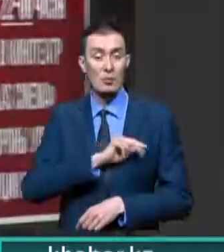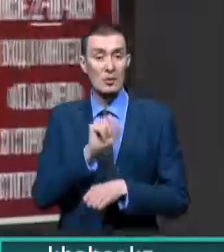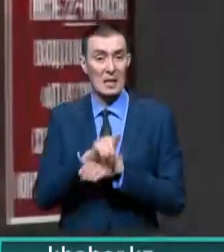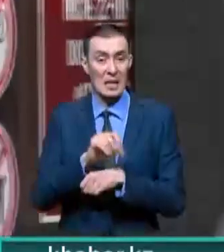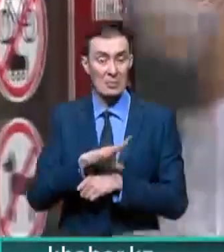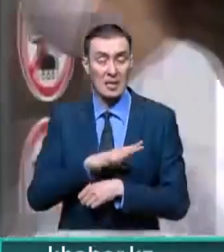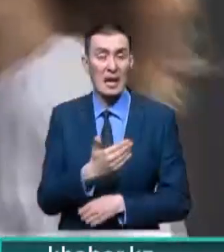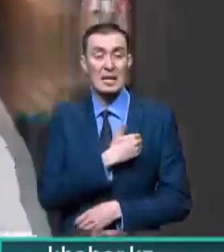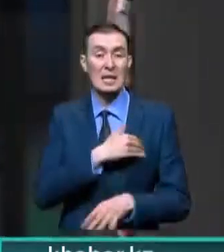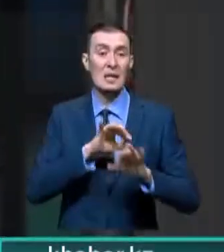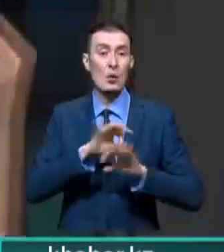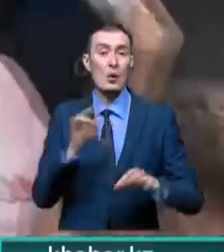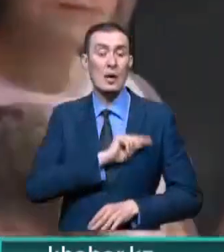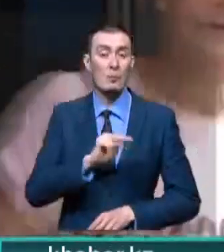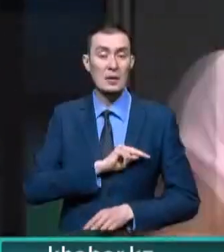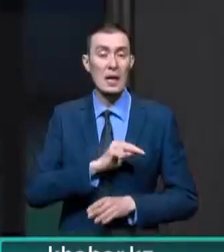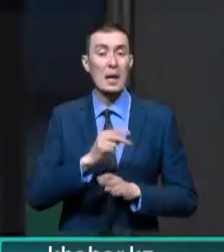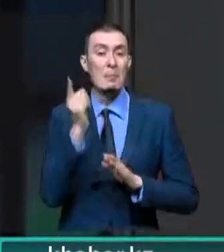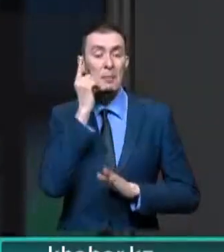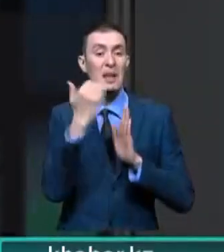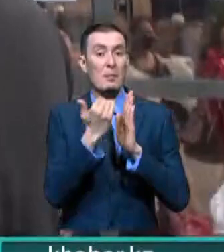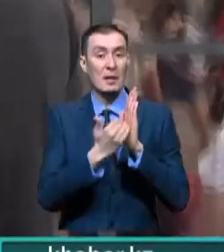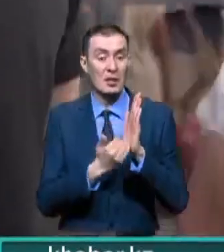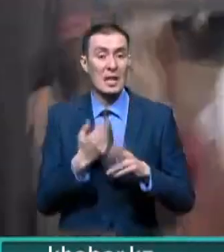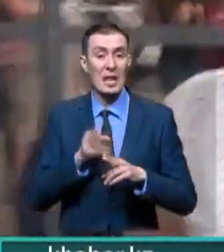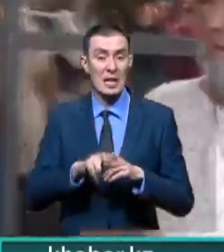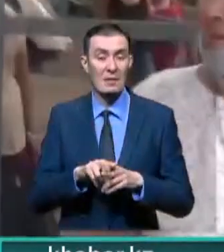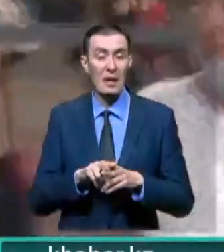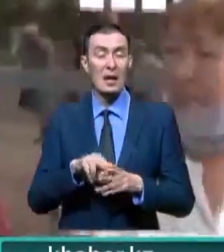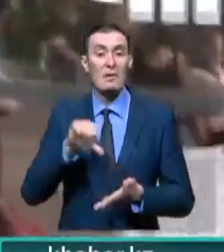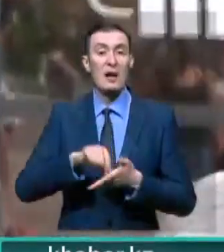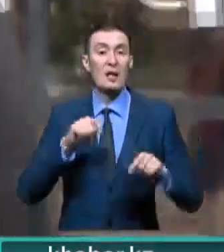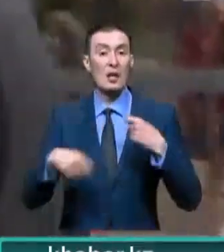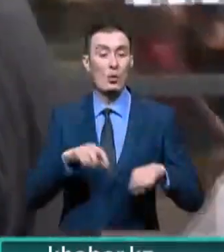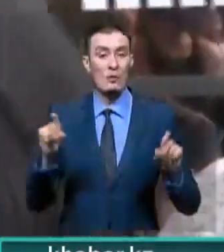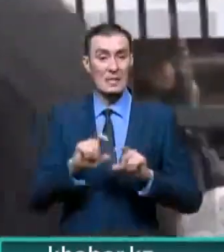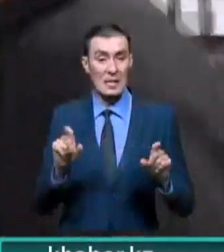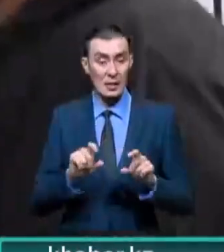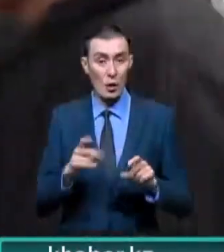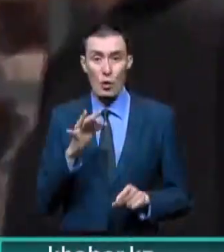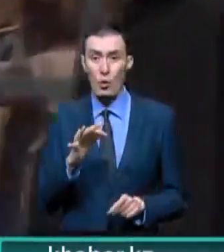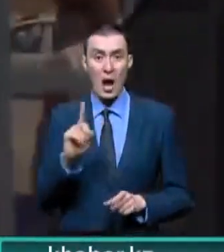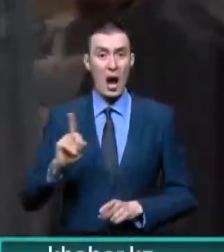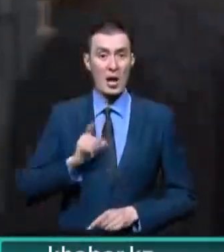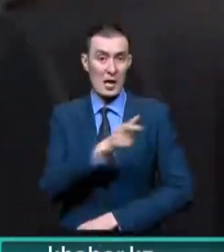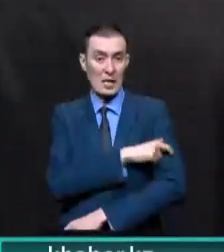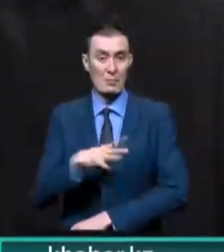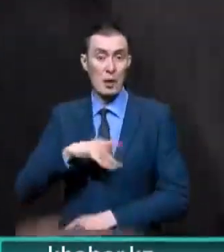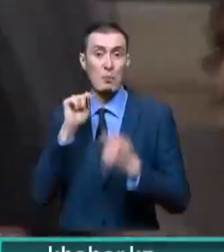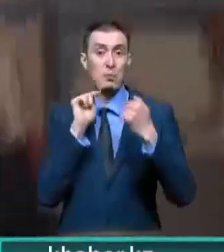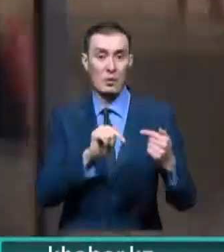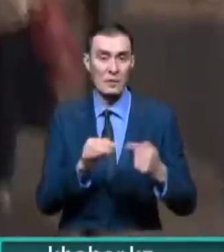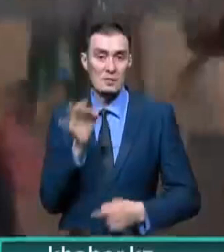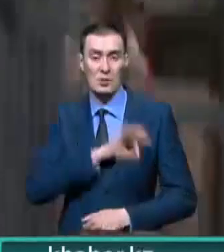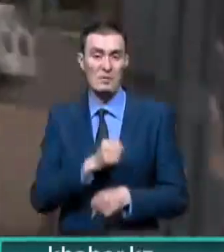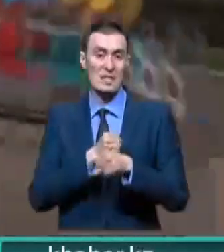задание и хотела рассказать о работе мобильного приложения. Для этого направились в торговый центр «Достык Молл». Но охранники были против съемки и,